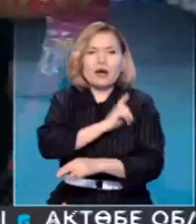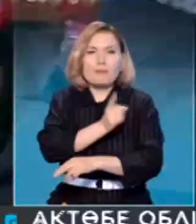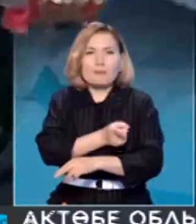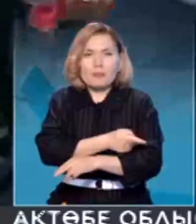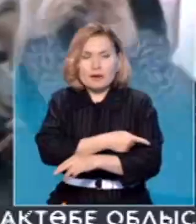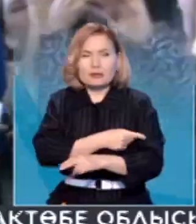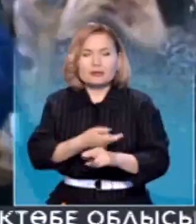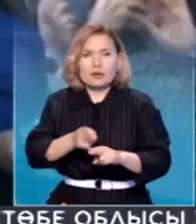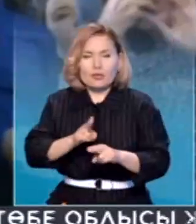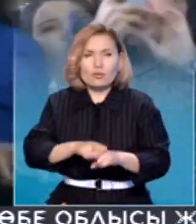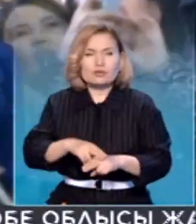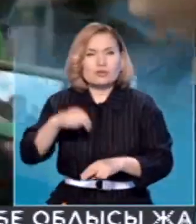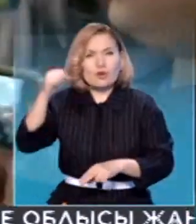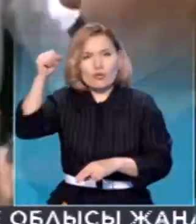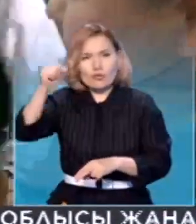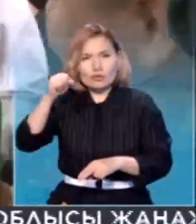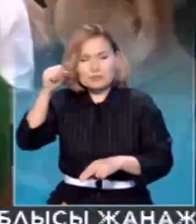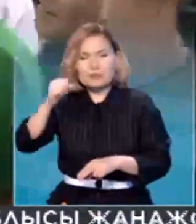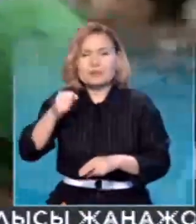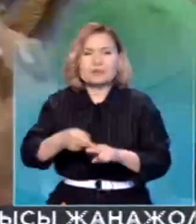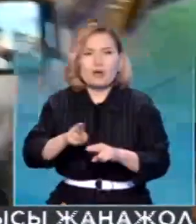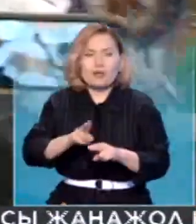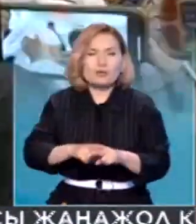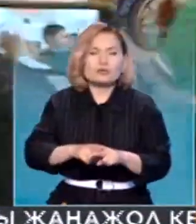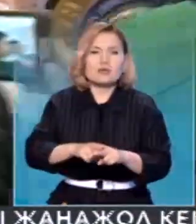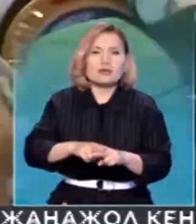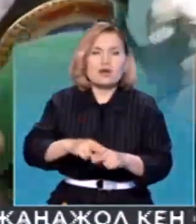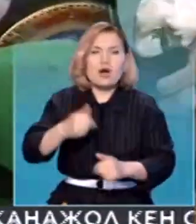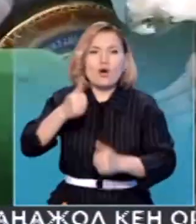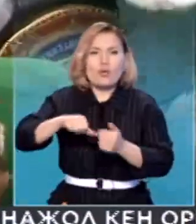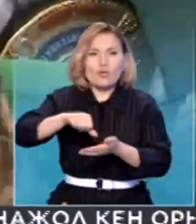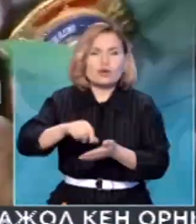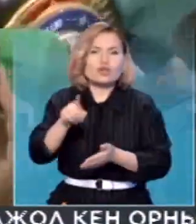бірге ішіндегі жас дарындылар ғана таңдалып алынған екен.